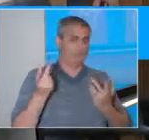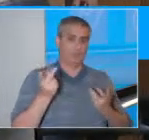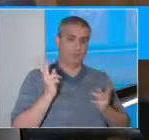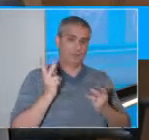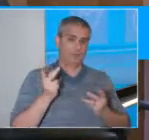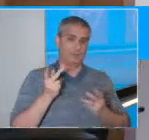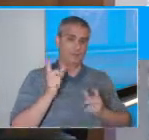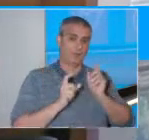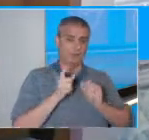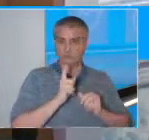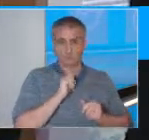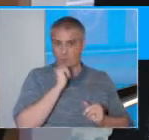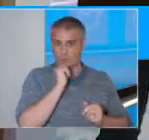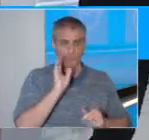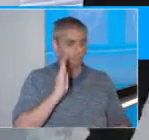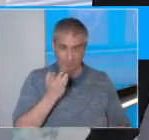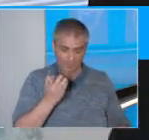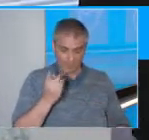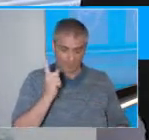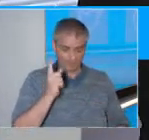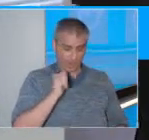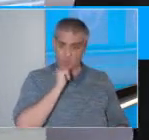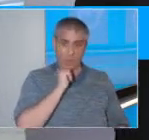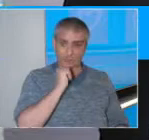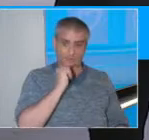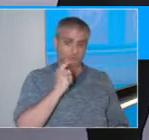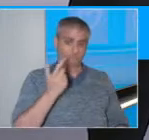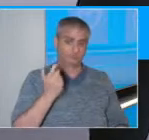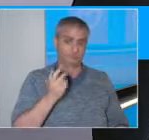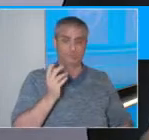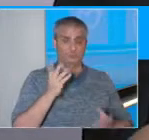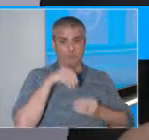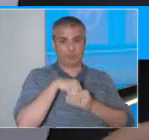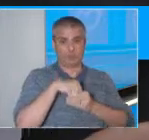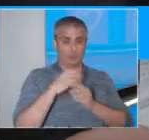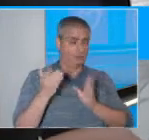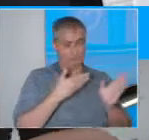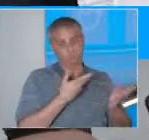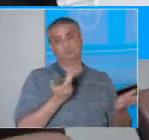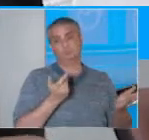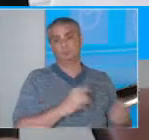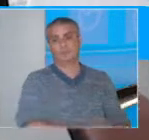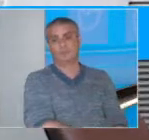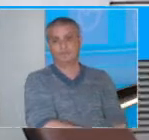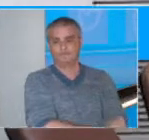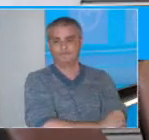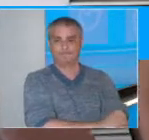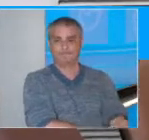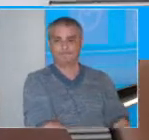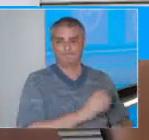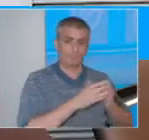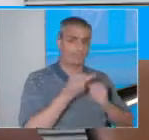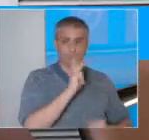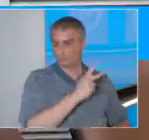להם, גם אם אנשים לא רוצים את נתניהו, אבל לא רוצים שהכל ילך לשמאל. ואלה מהגוש השני